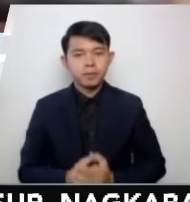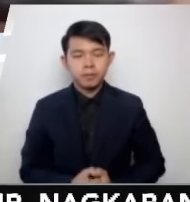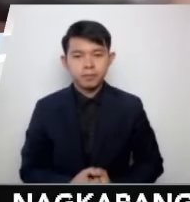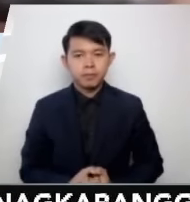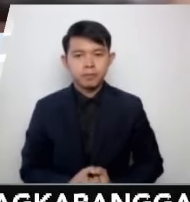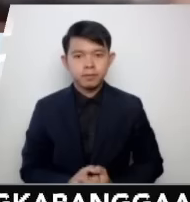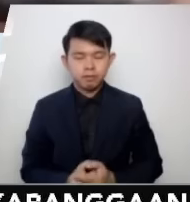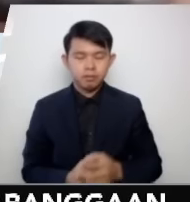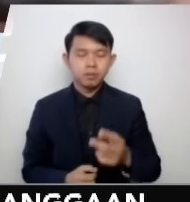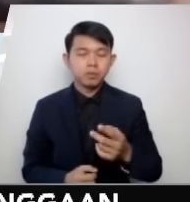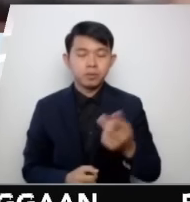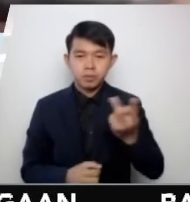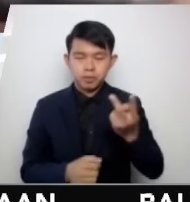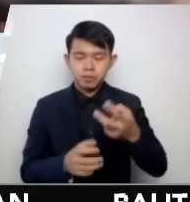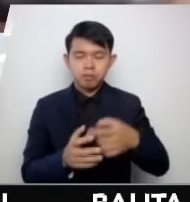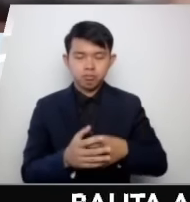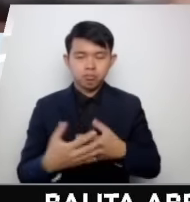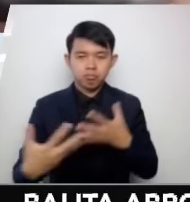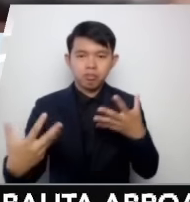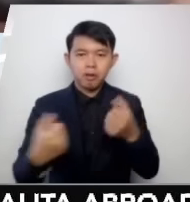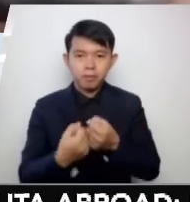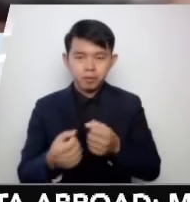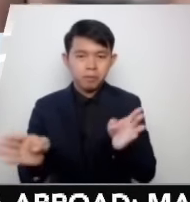doon sa